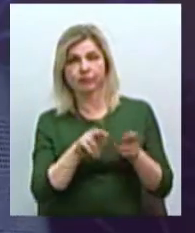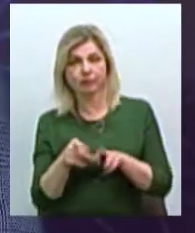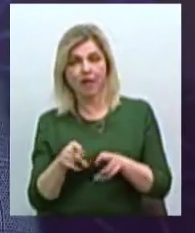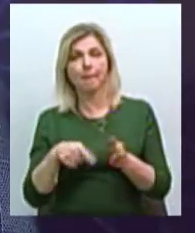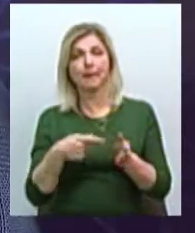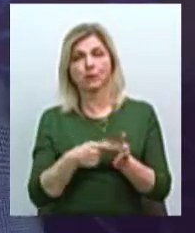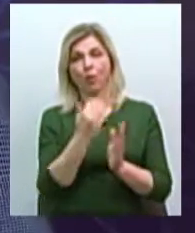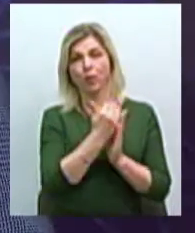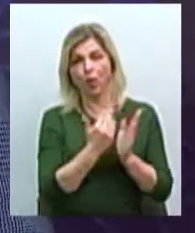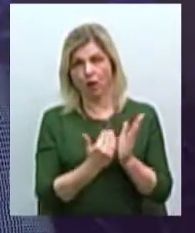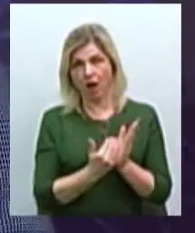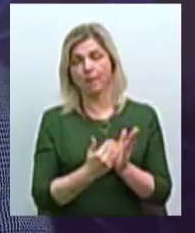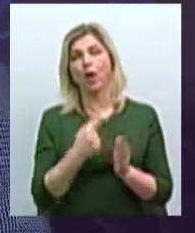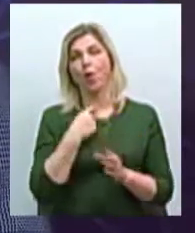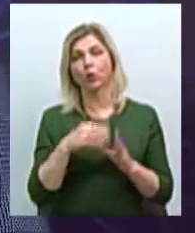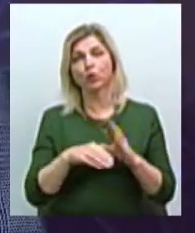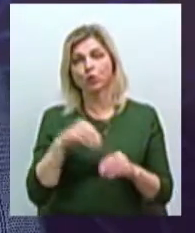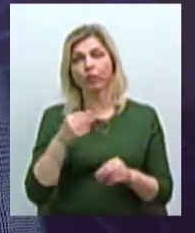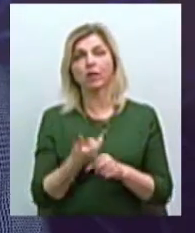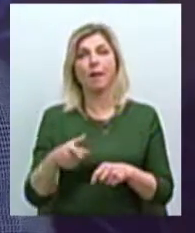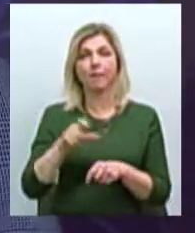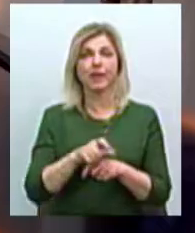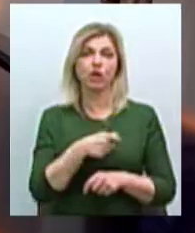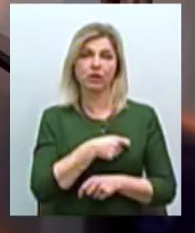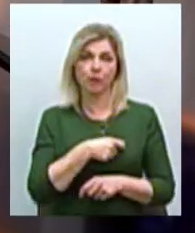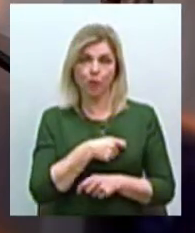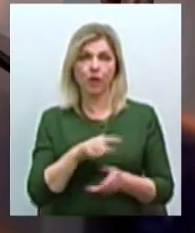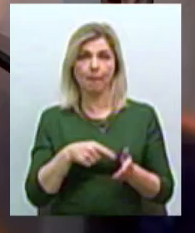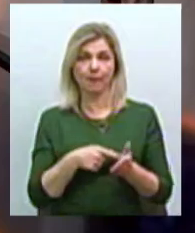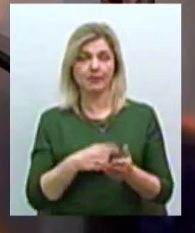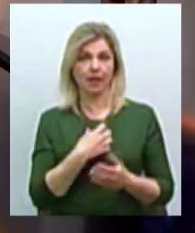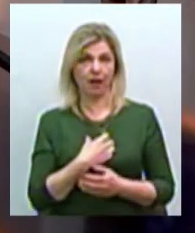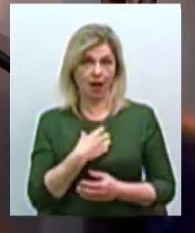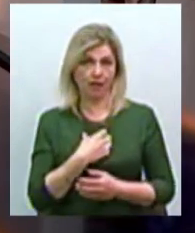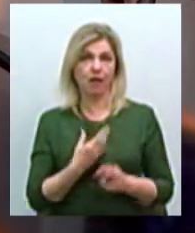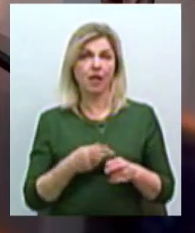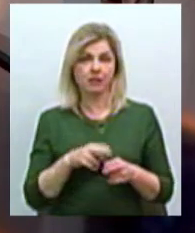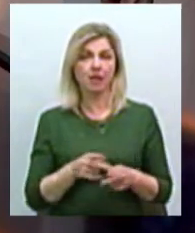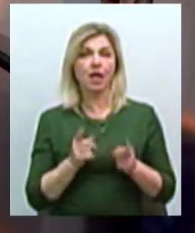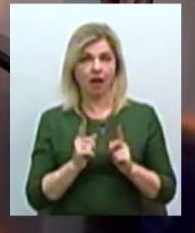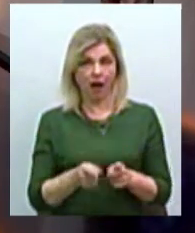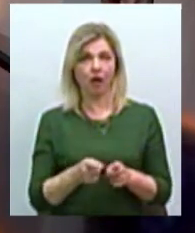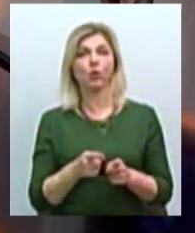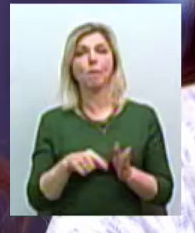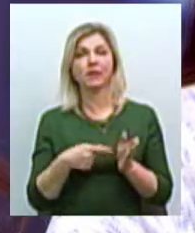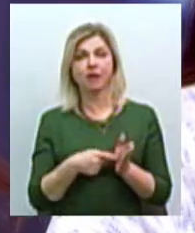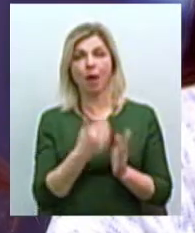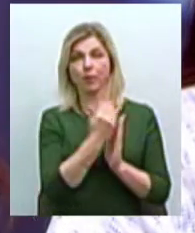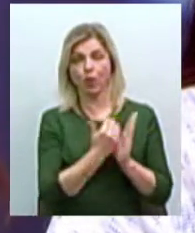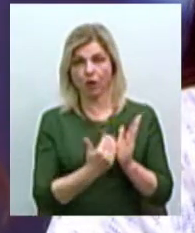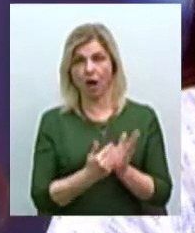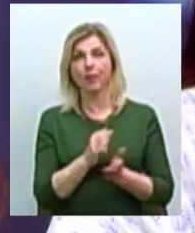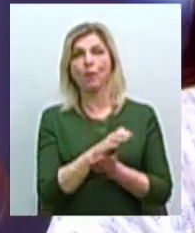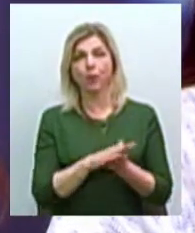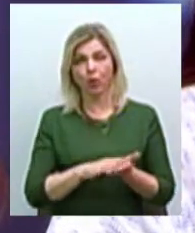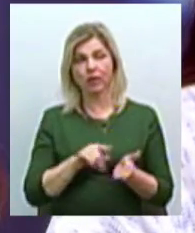яку проголосувала переважна більшість депутатів міської ради. Тому сьогодні це реально діюча міська програма, яка діє в місті